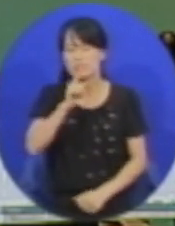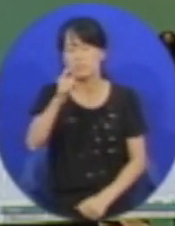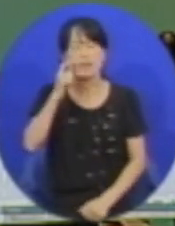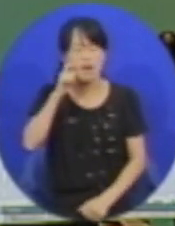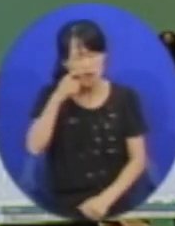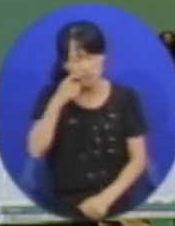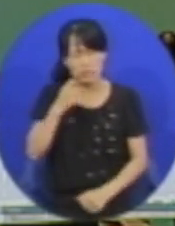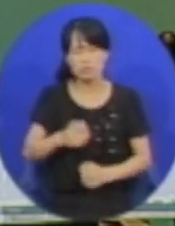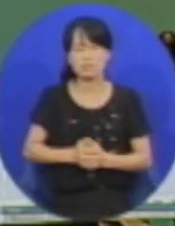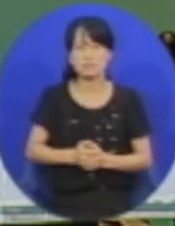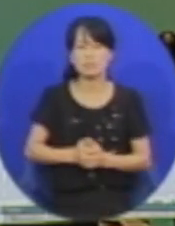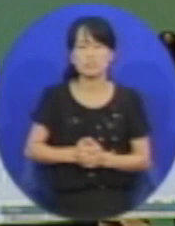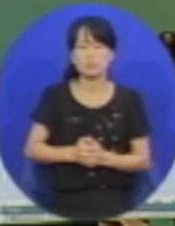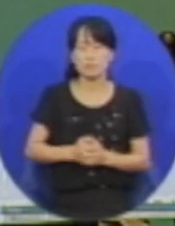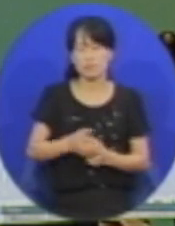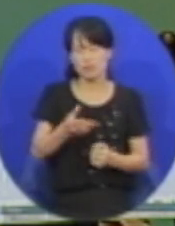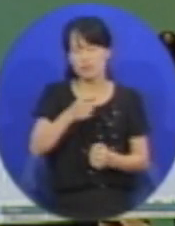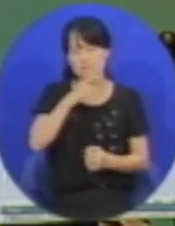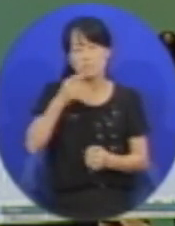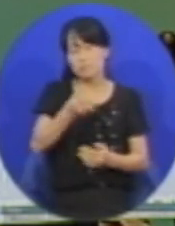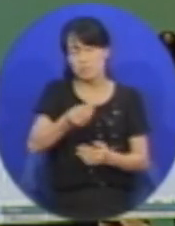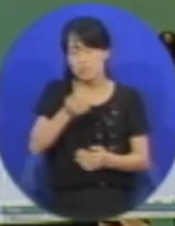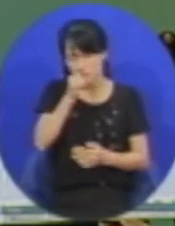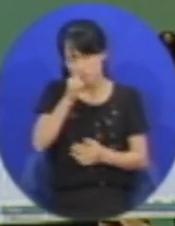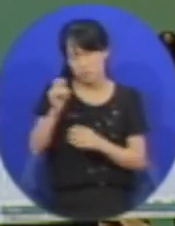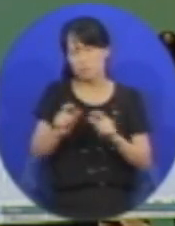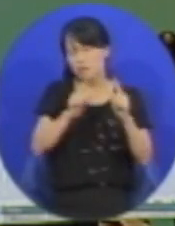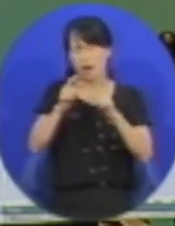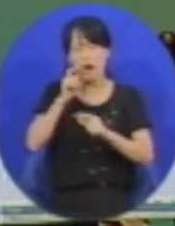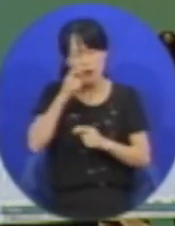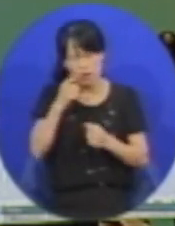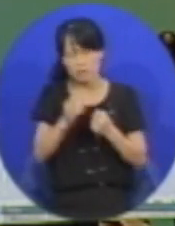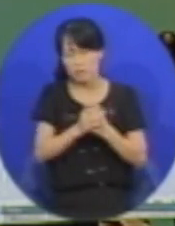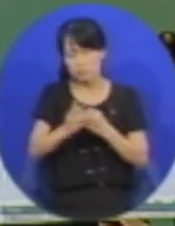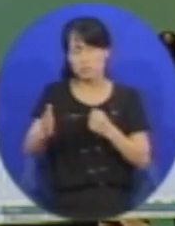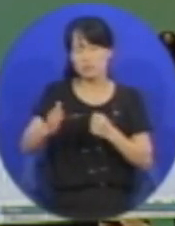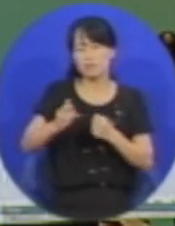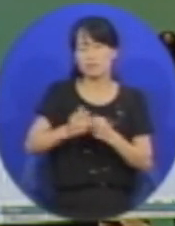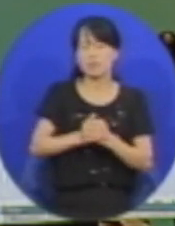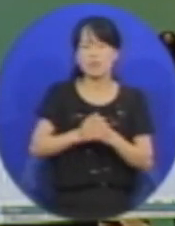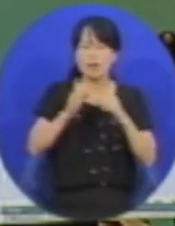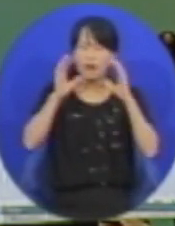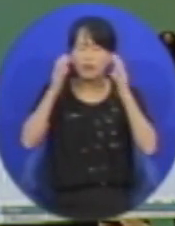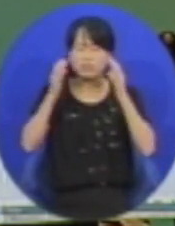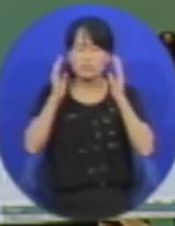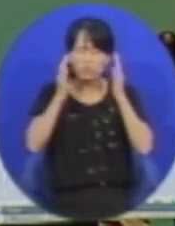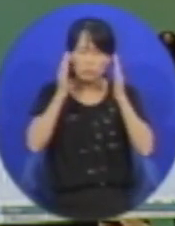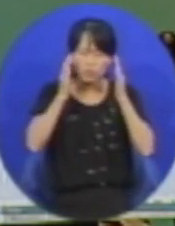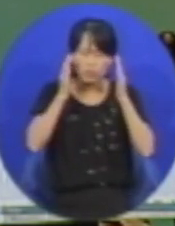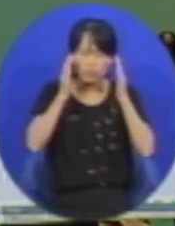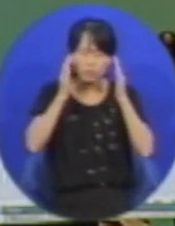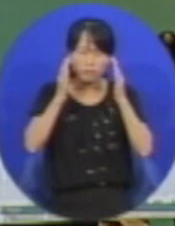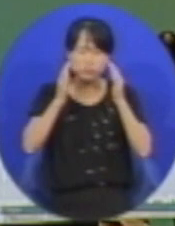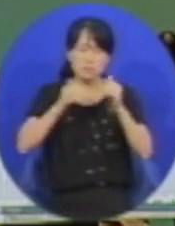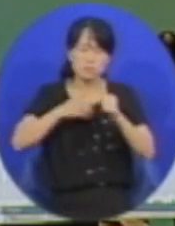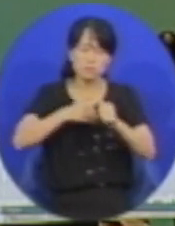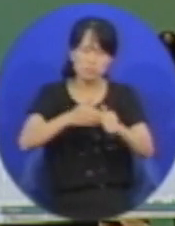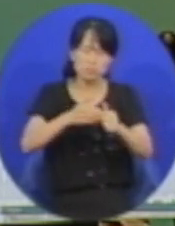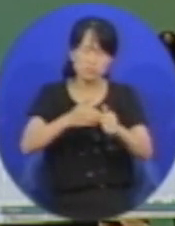빚이 있고 생활이 어려워서 아이들 마음대로 뒷바라지 못해주는 그 부모의 심정,